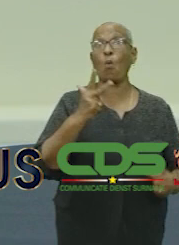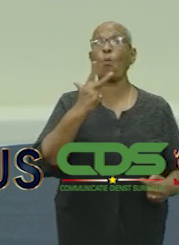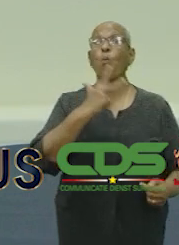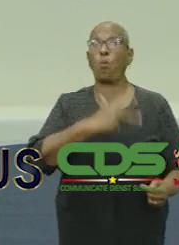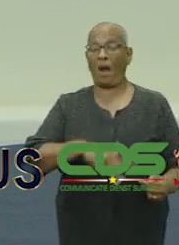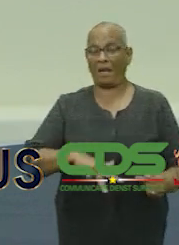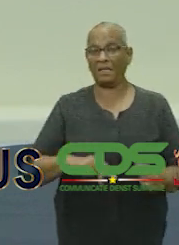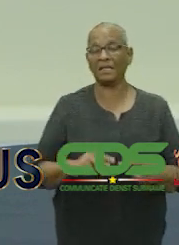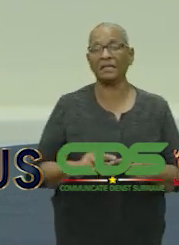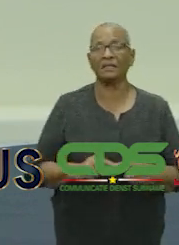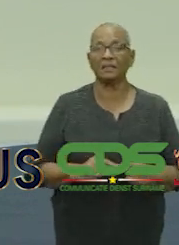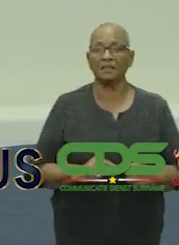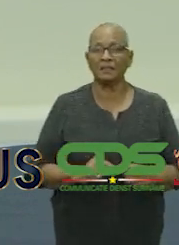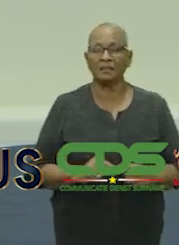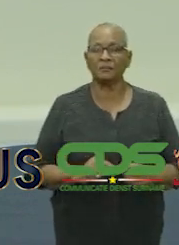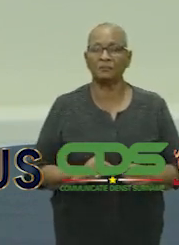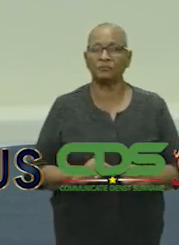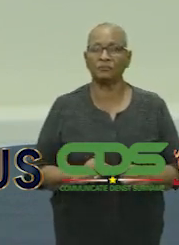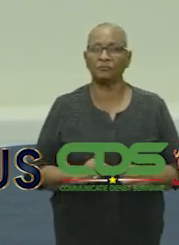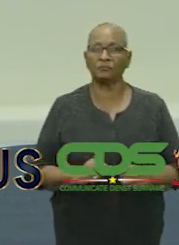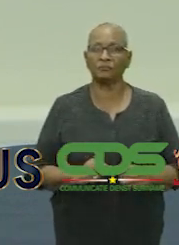om een